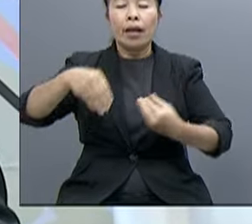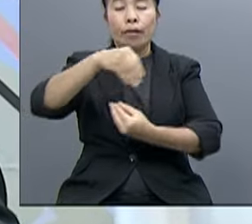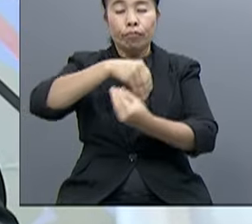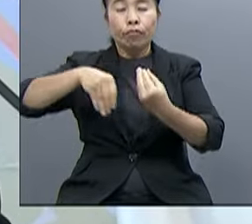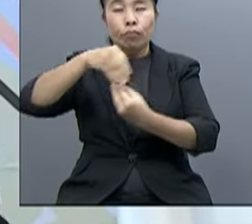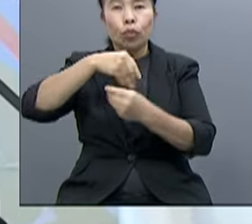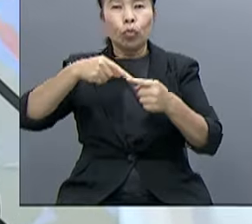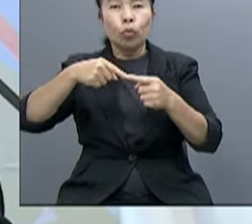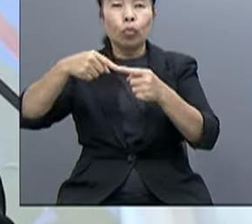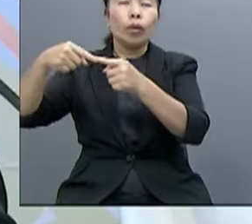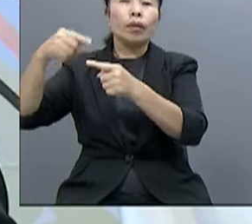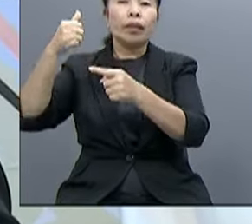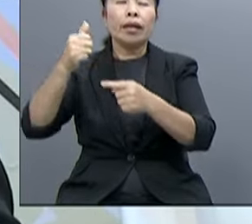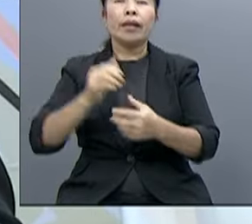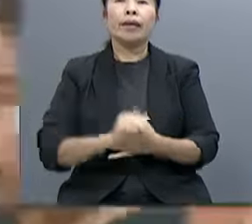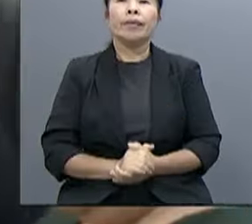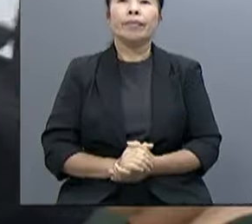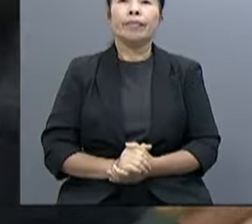ามเป้าหมายรัฐบาล